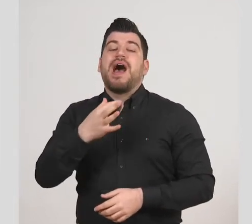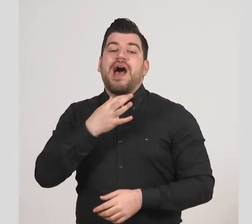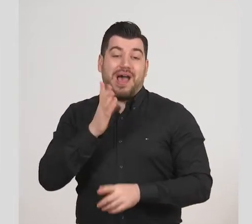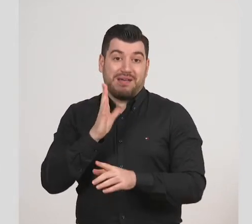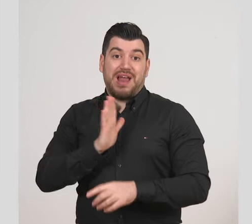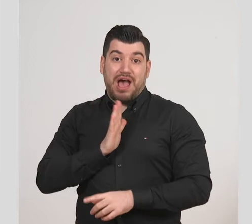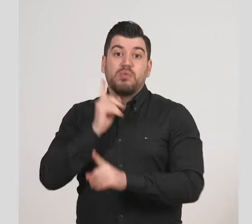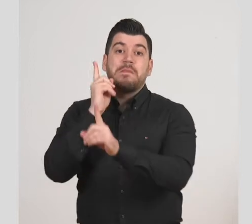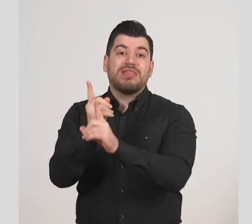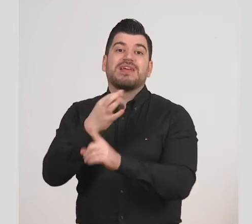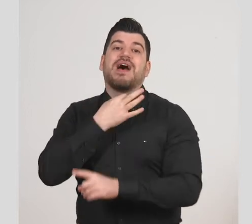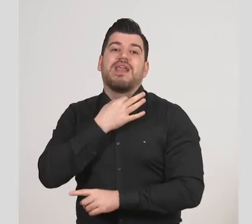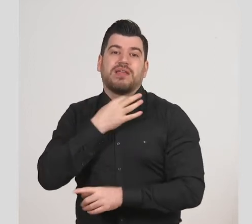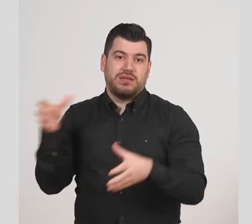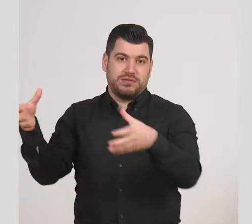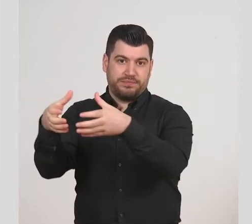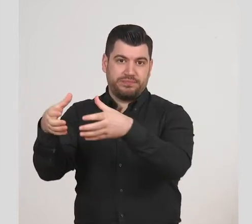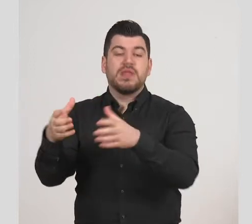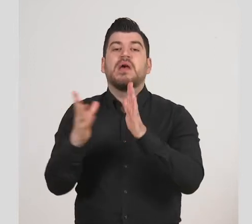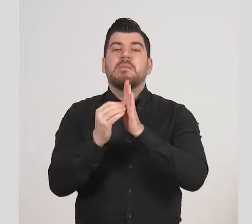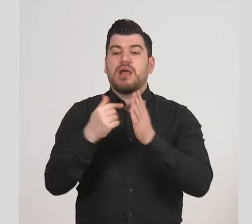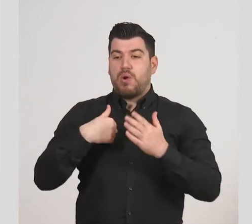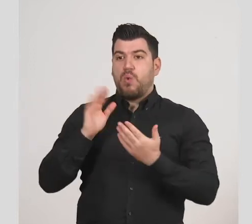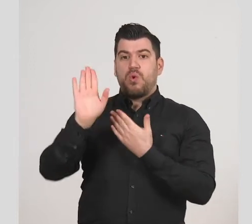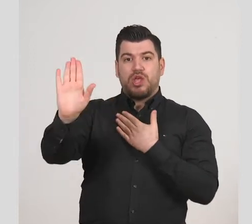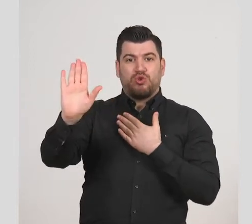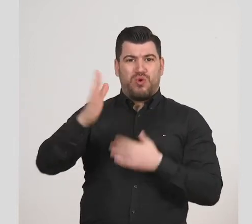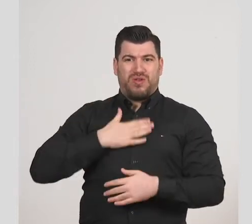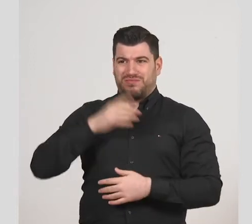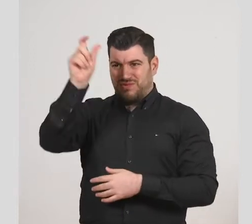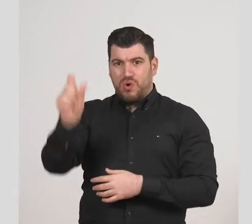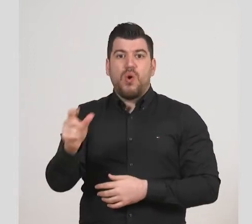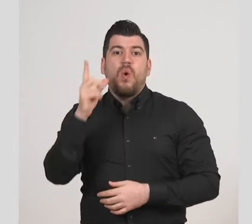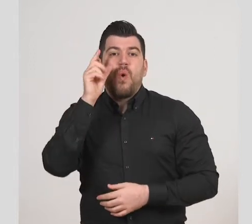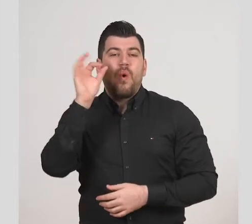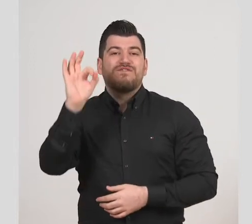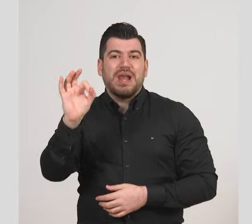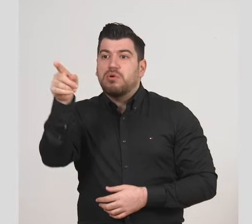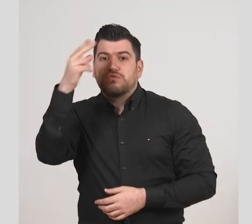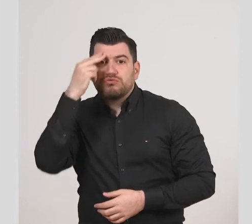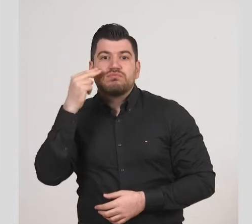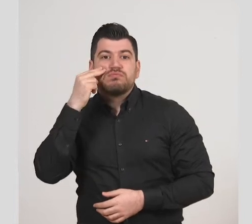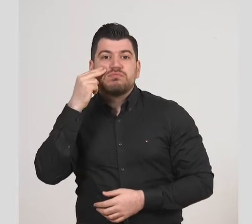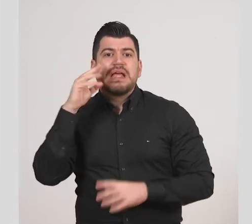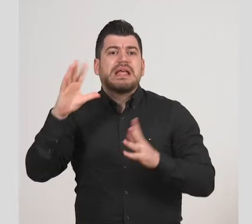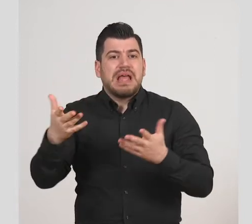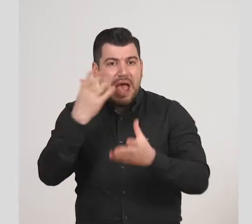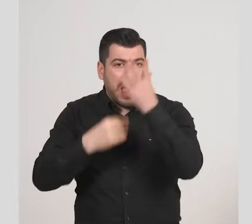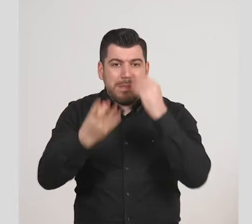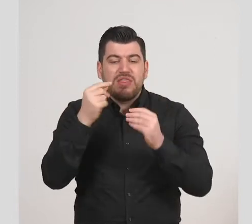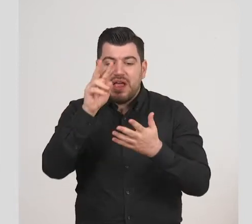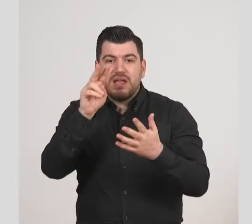ειδικές ανάγκες. Λέει εδώ, ο γείτονάς μου ο Φίλιππος, που δεν βλέπει, έχει μάθει να διαβάζει με τα